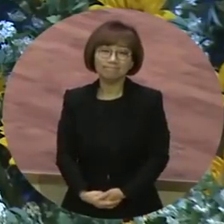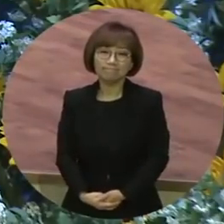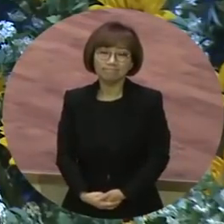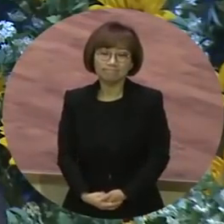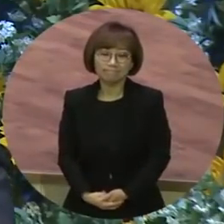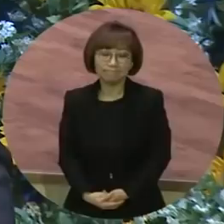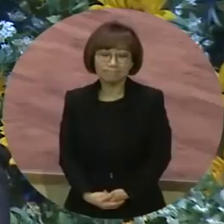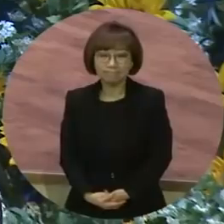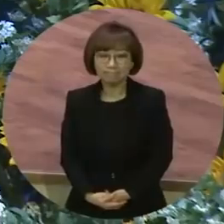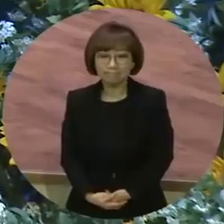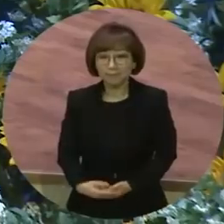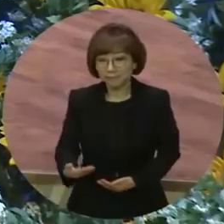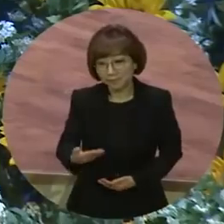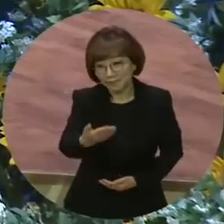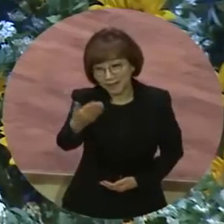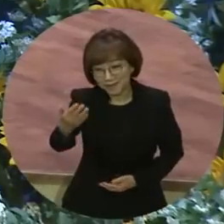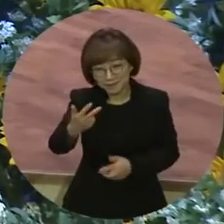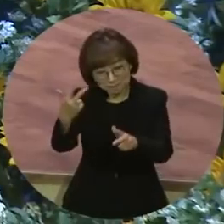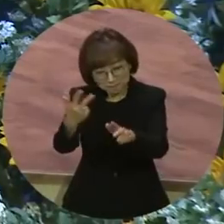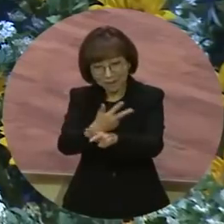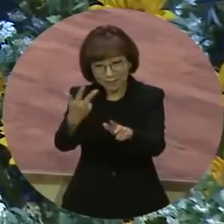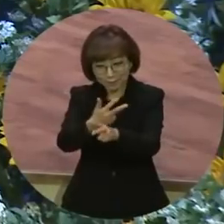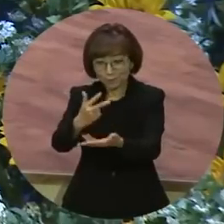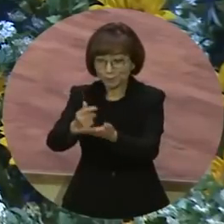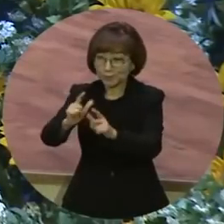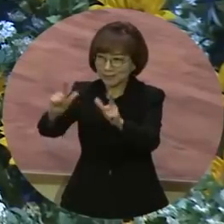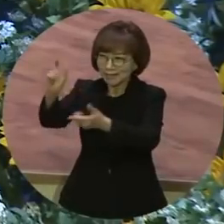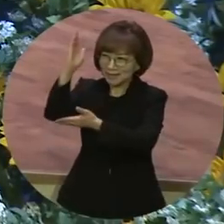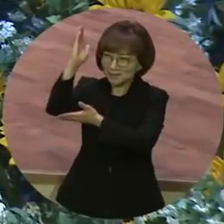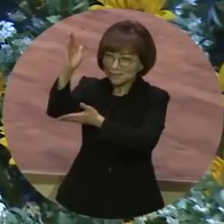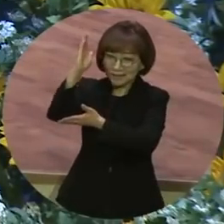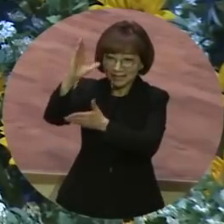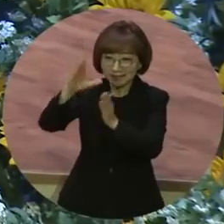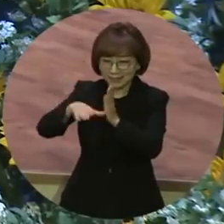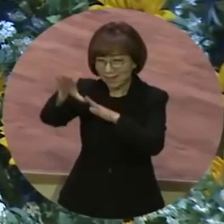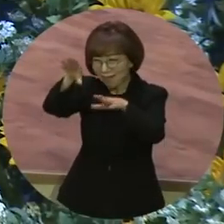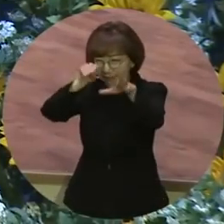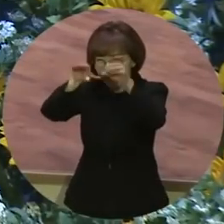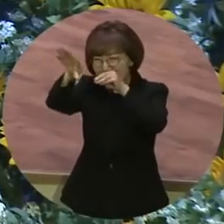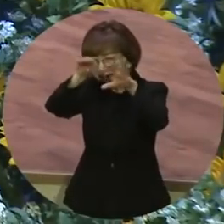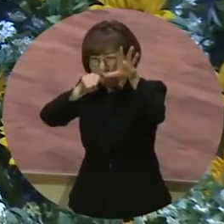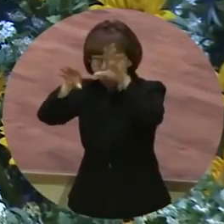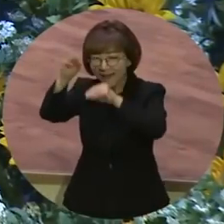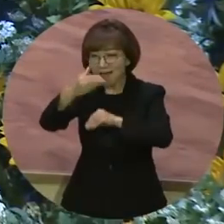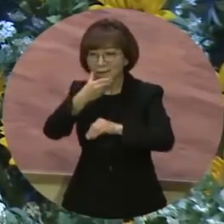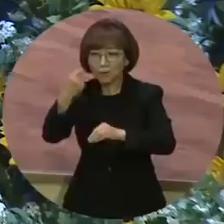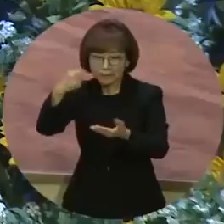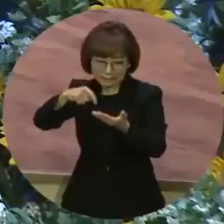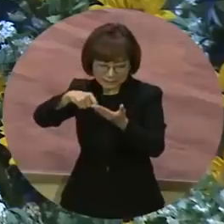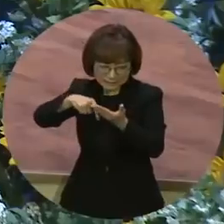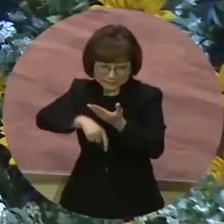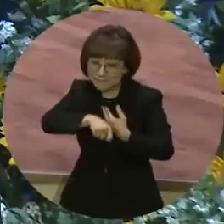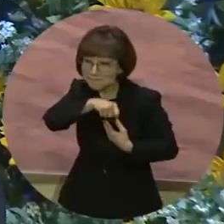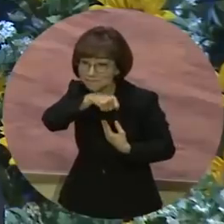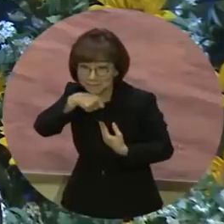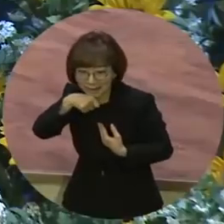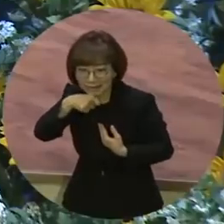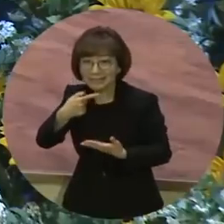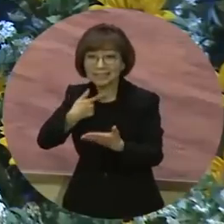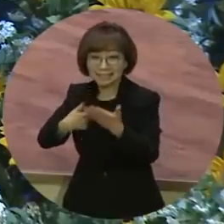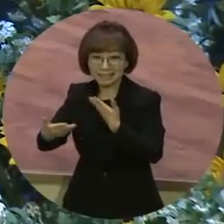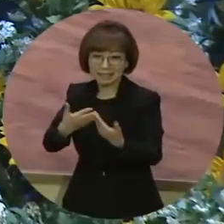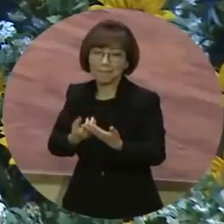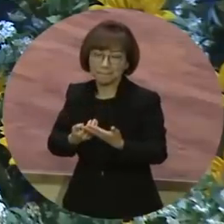신앙생활이에요. 영계자 성도들 매주일 강단을 통해서 이런 복음의 깊은 맛을 더 사실적으로 체험하고 그 맛을 널리